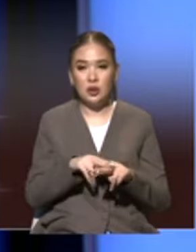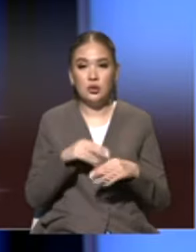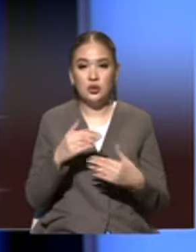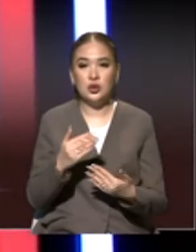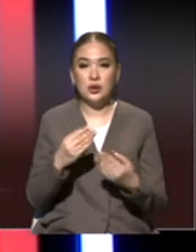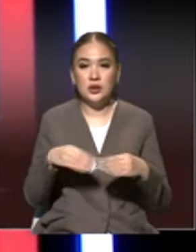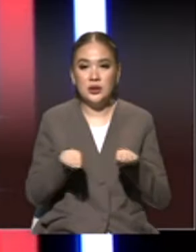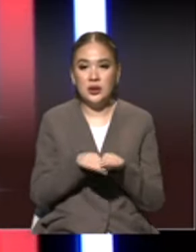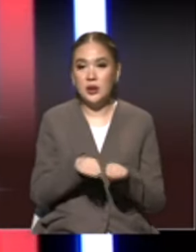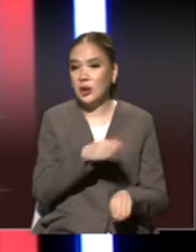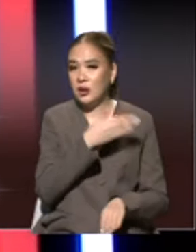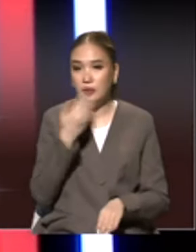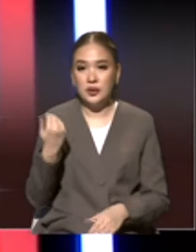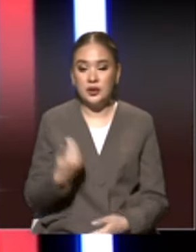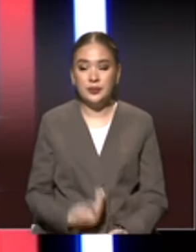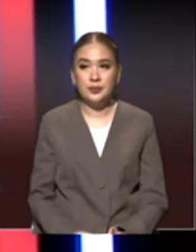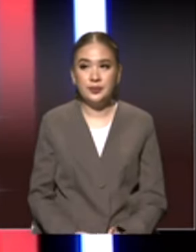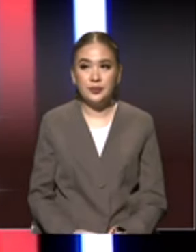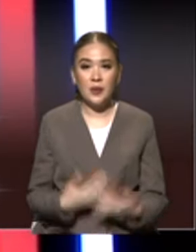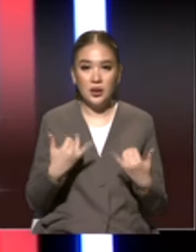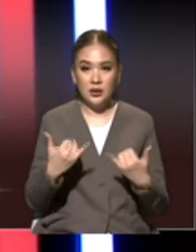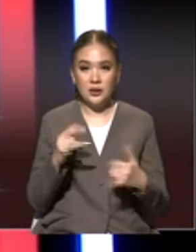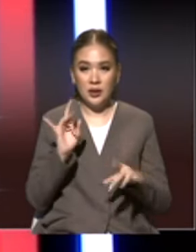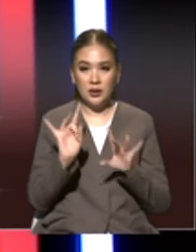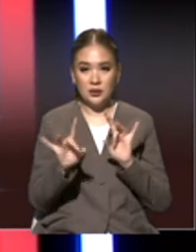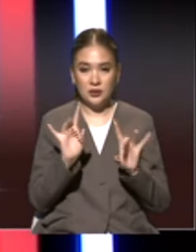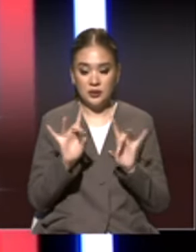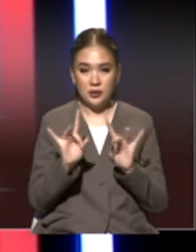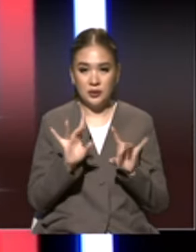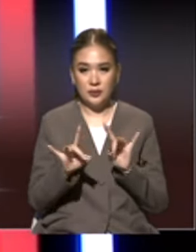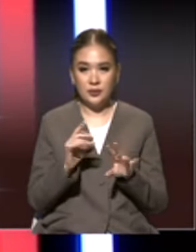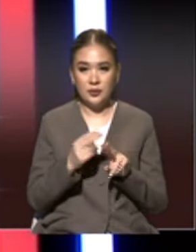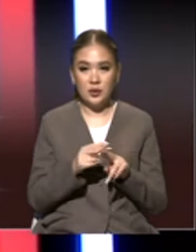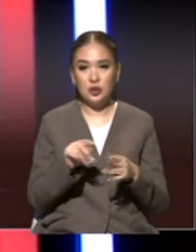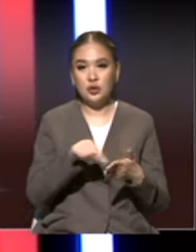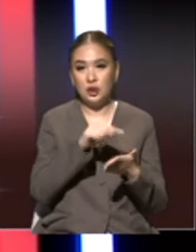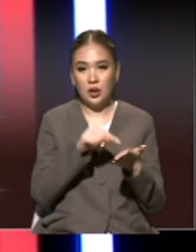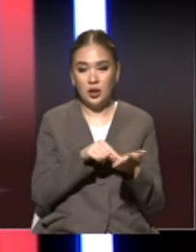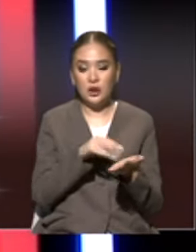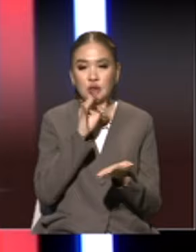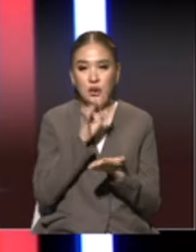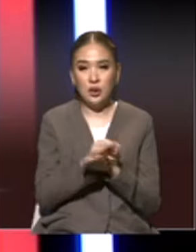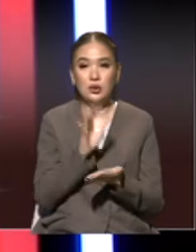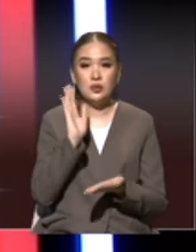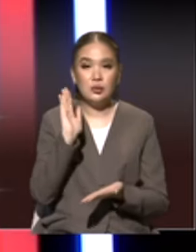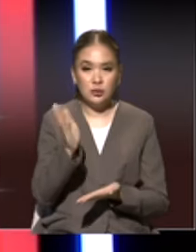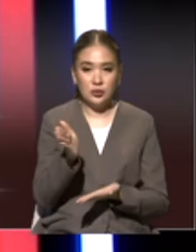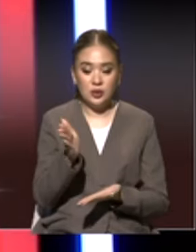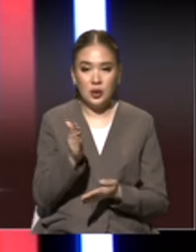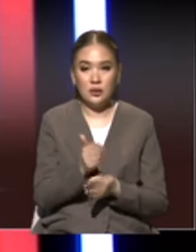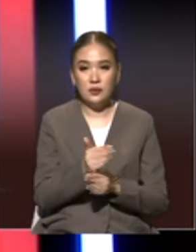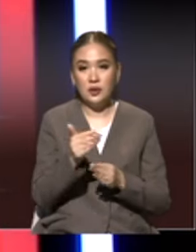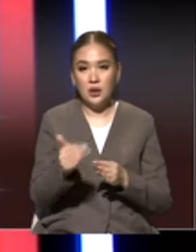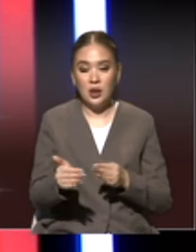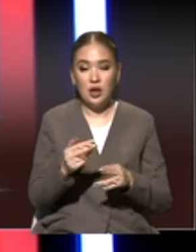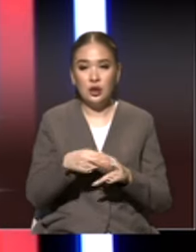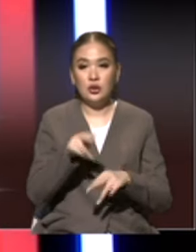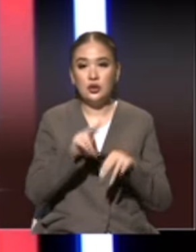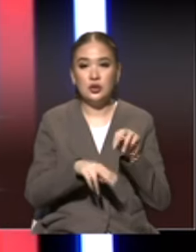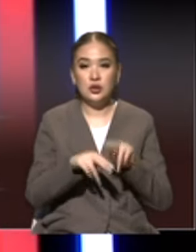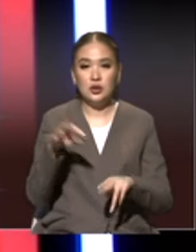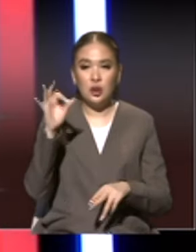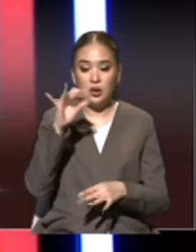келмесе. Бізде үзілістің уақыты келген екен, Мейрамбек Мырза. Дәл осы сұраққа үзілістен кейін жауап берейік, одан бөлек мен құрылыс тақырыбын аяқтай отырып,